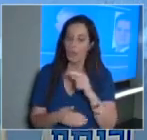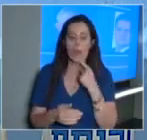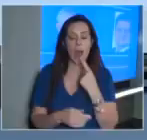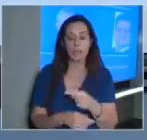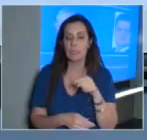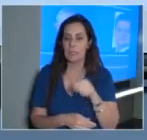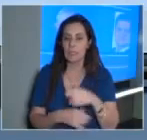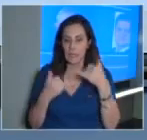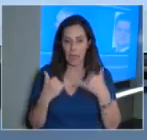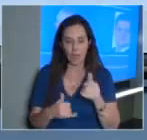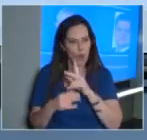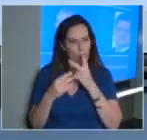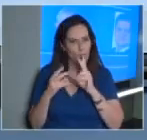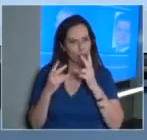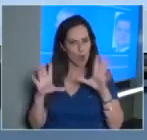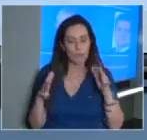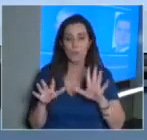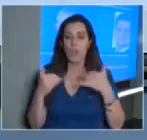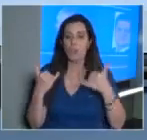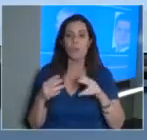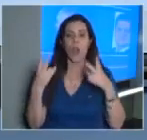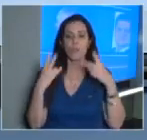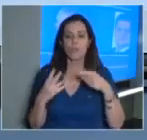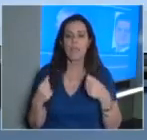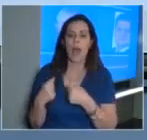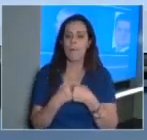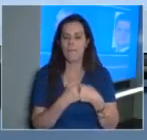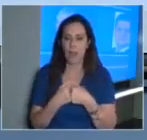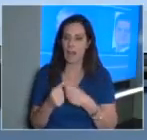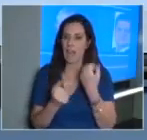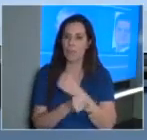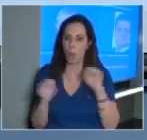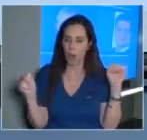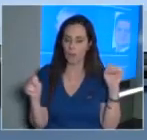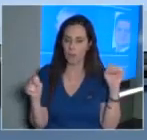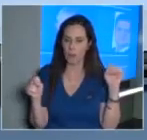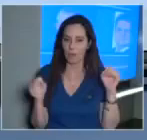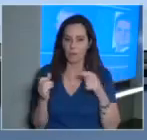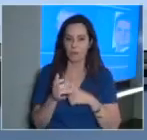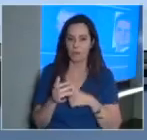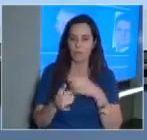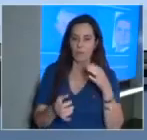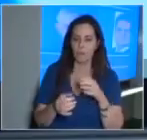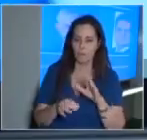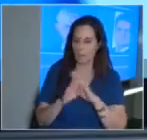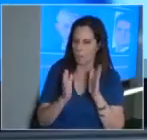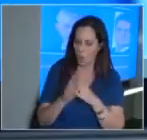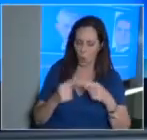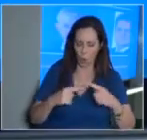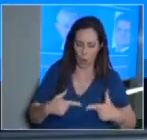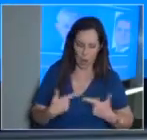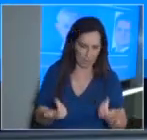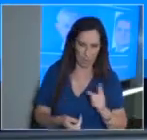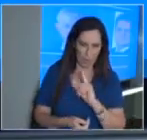להגיד, זה כרגע לא מה שחשוב, כי כרגע מה שחשוב זה המאבק על הדמוקרטיה ועל עצמאות בית המשפט העליון? בכל תחומי החיים,